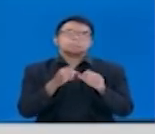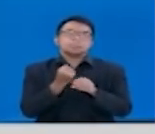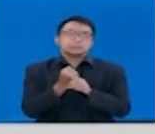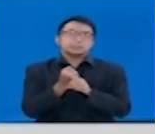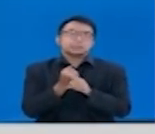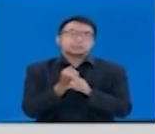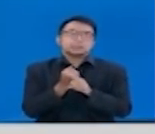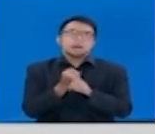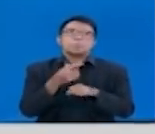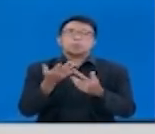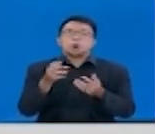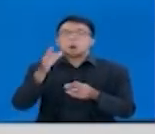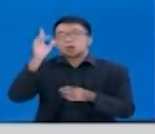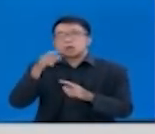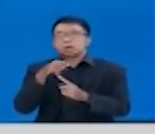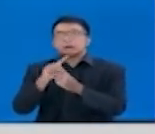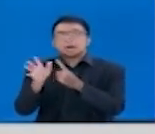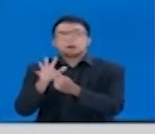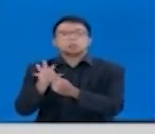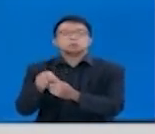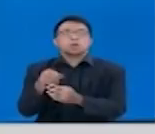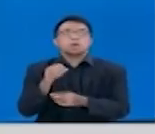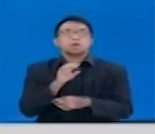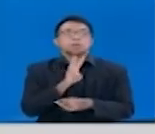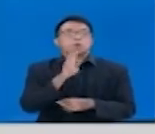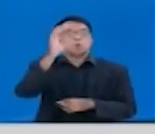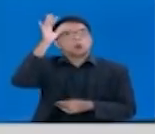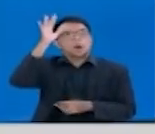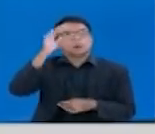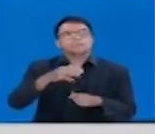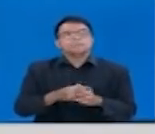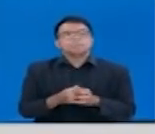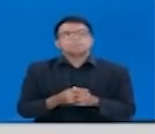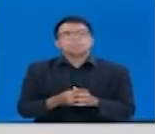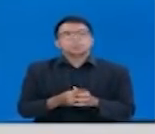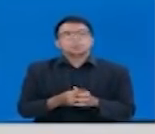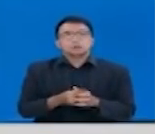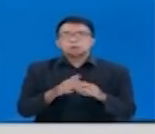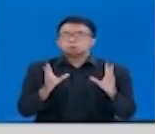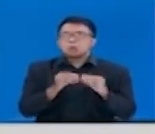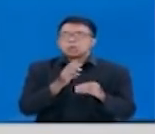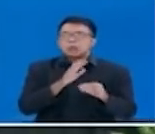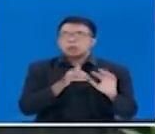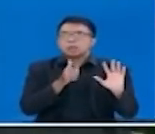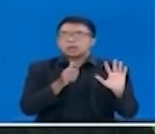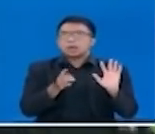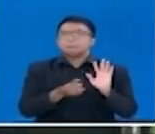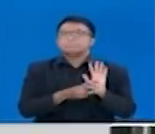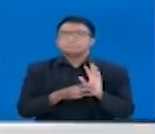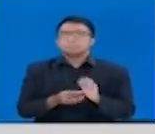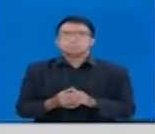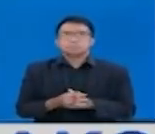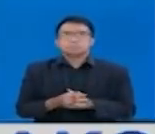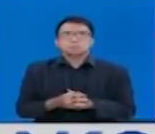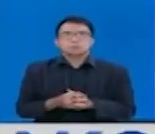53, dan nominalnya sebesar 1,6 miliar. Nasabah yang kehilangan uang telah melapor